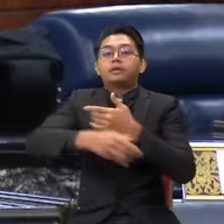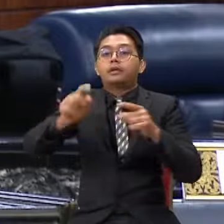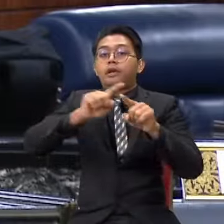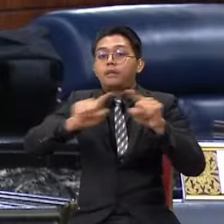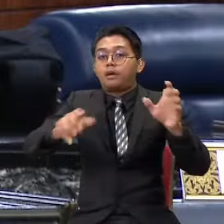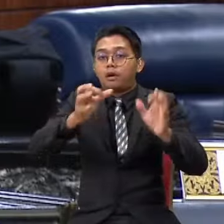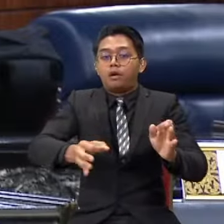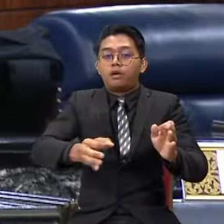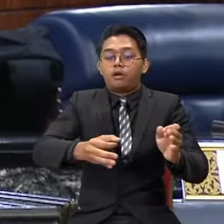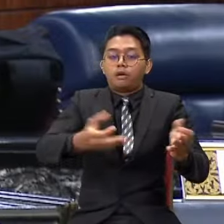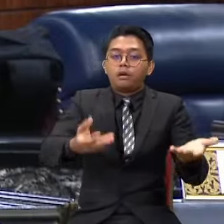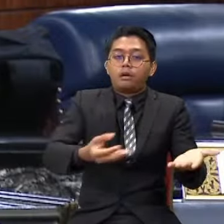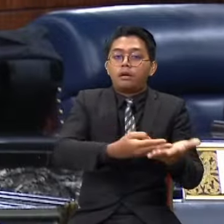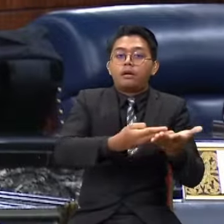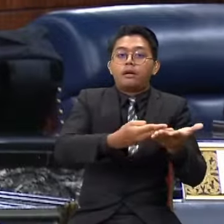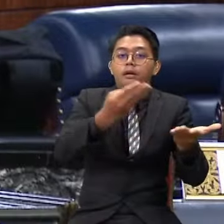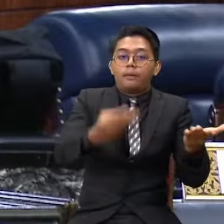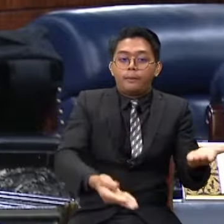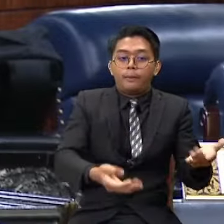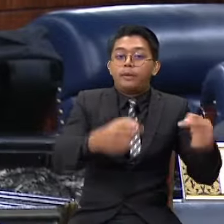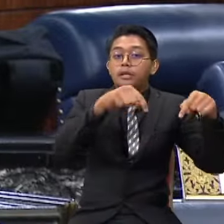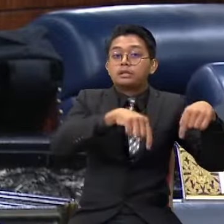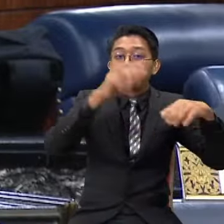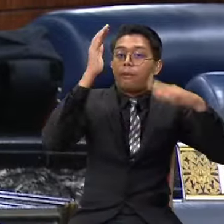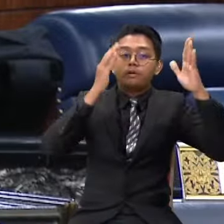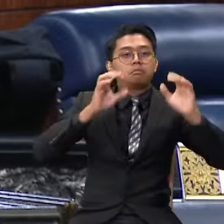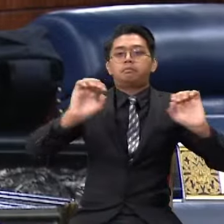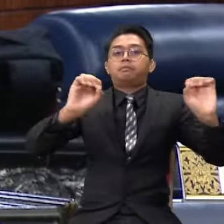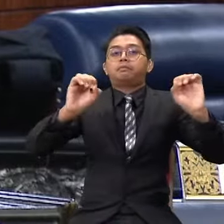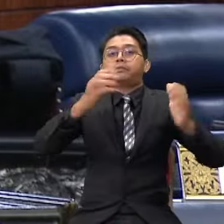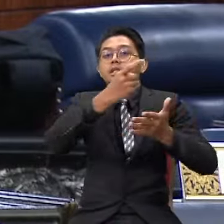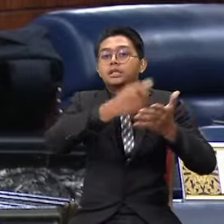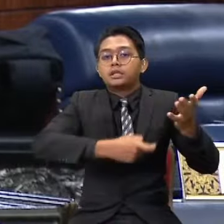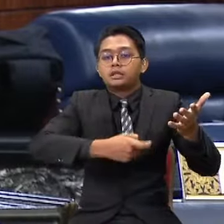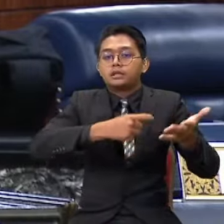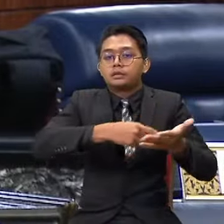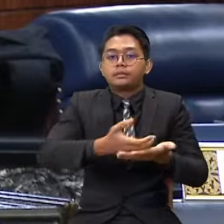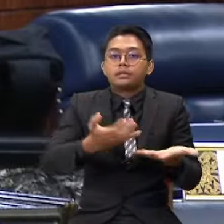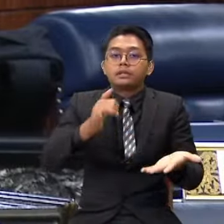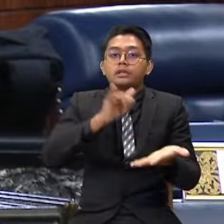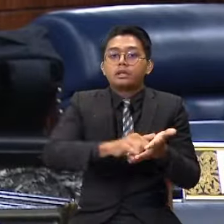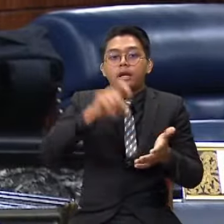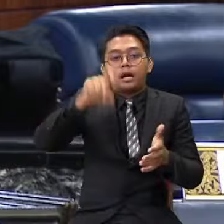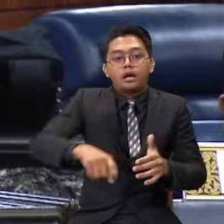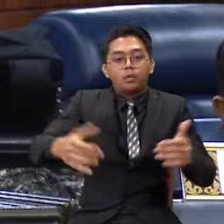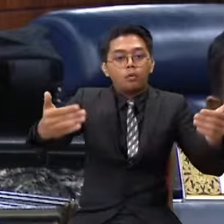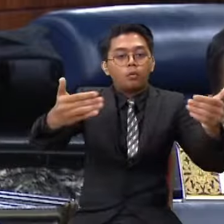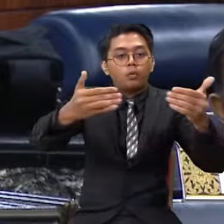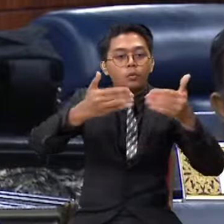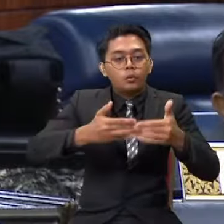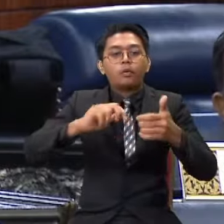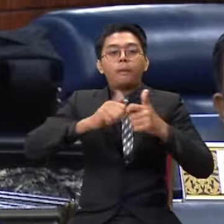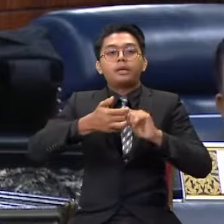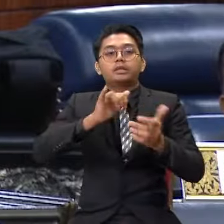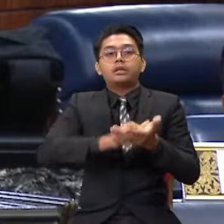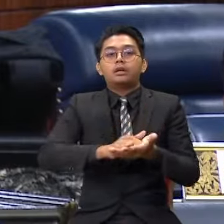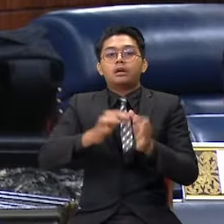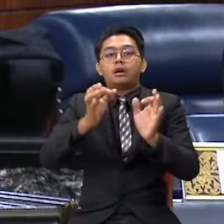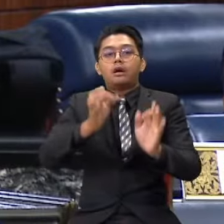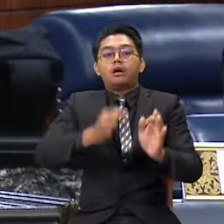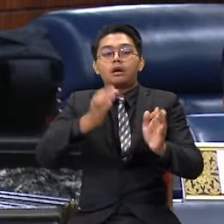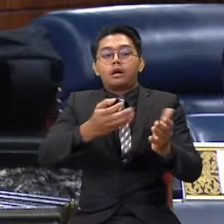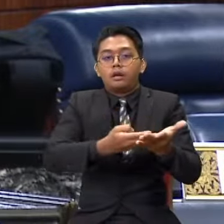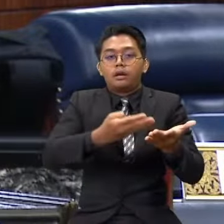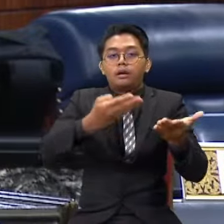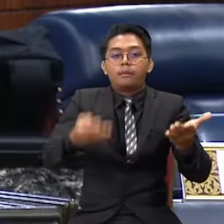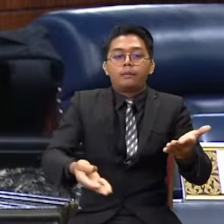di tempatan tak ada Cukai kerana kita kena tutupkan kita kena tutup Loop kalau kita beli barang daripada luar